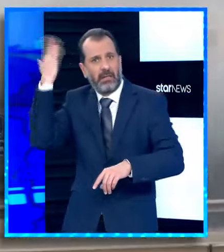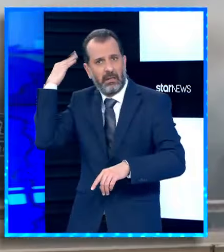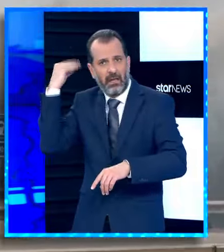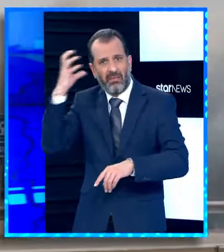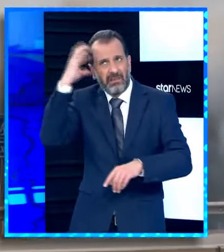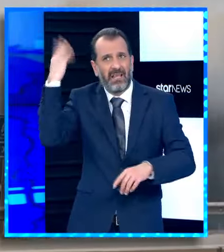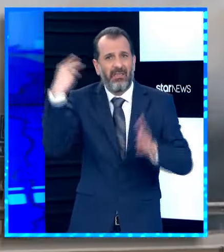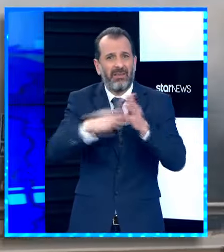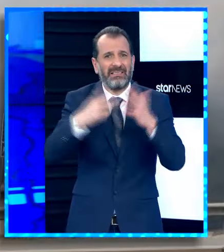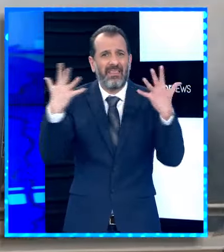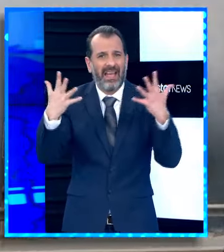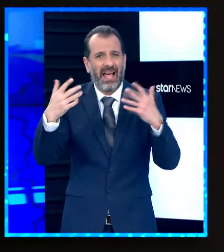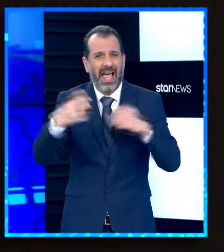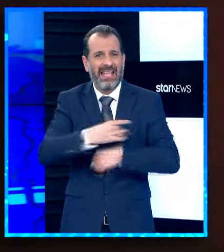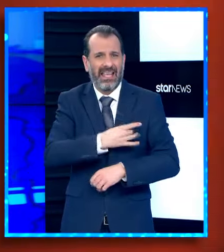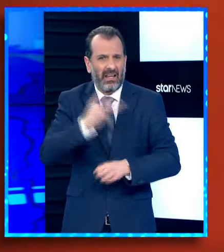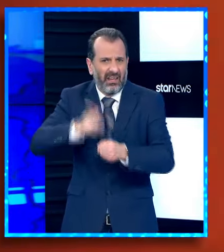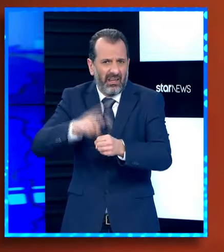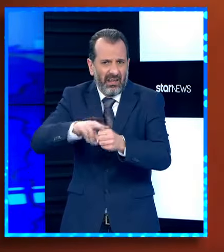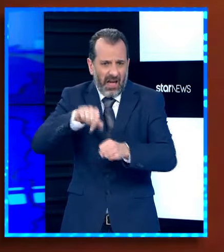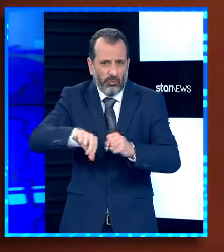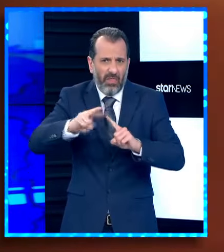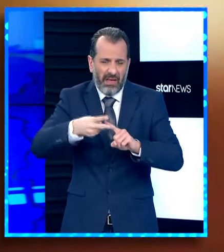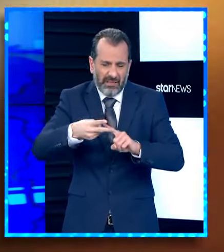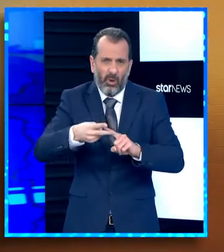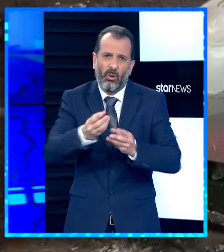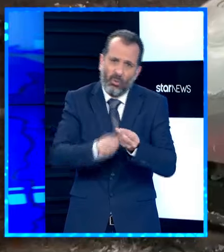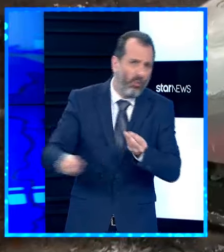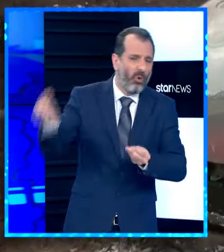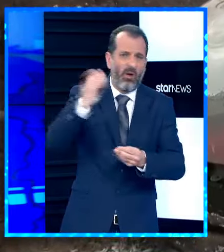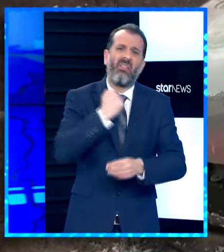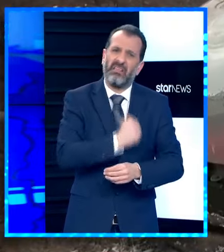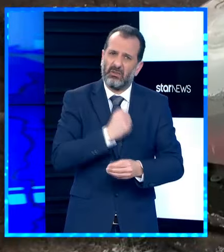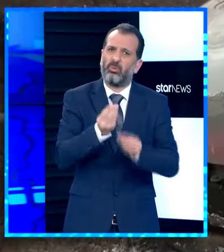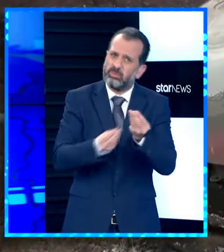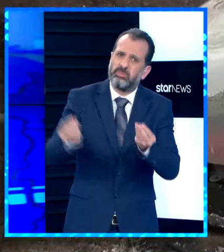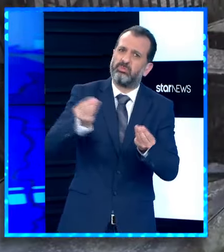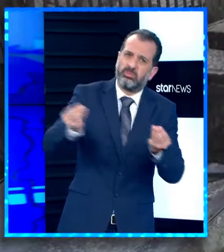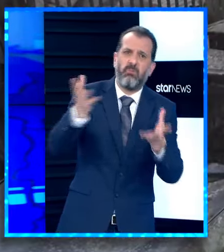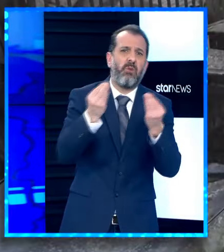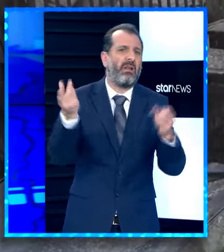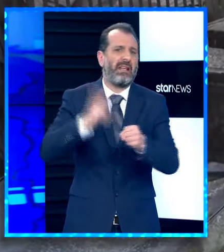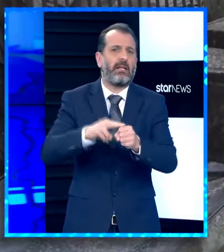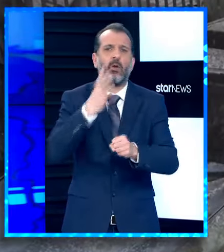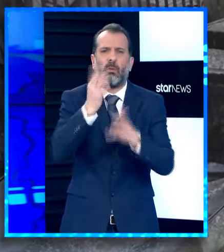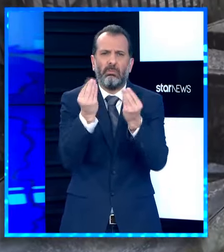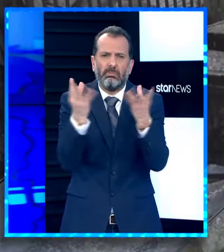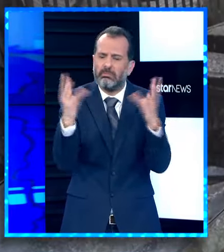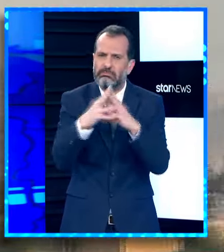τον σεισμό του 2010. Η λίστα των νεκρών δυστυχώς αναμένεται να αυξηθεί, καθώς υπάρχουν ακόμα εκατοντάδες